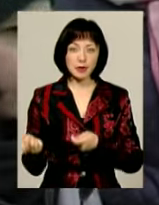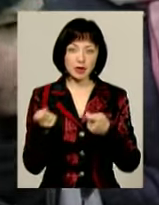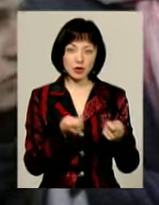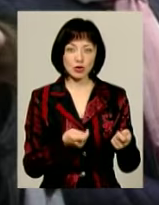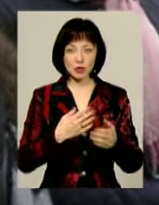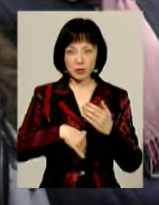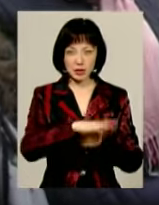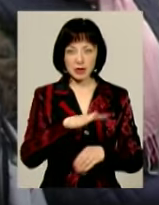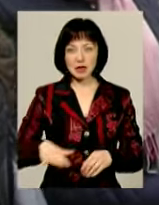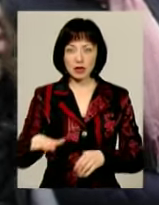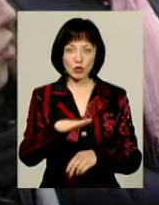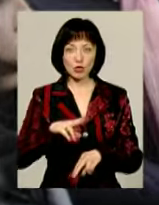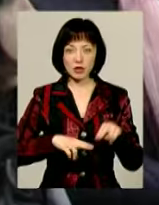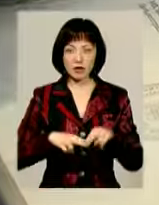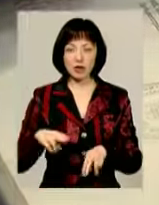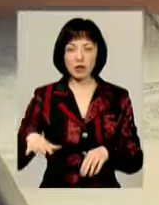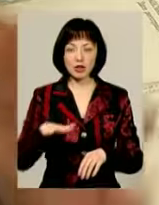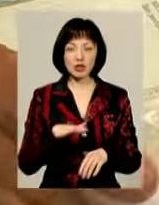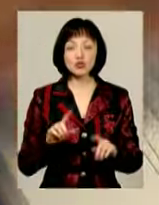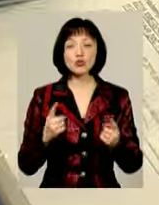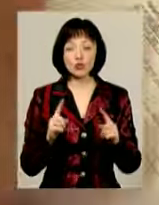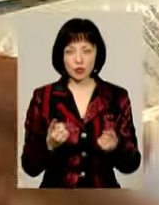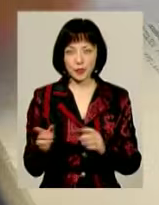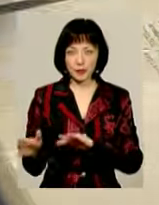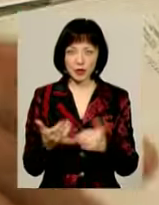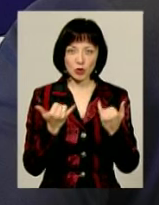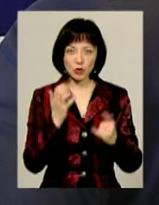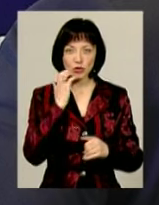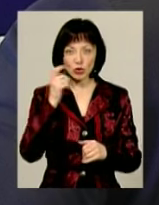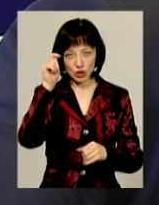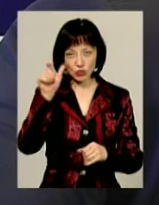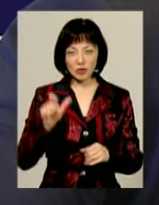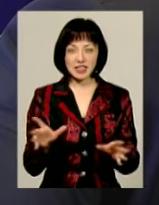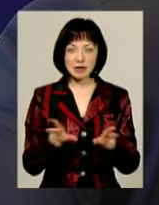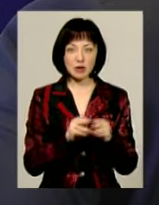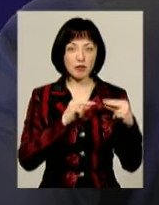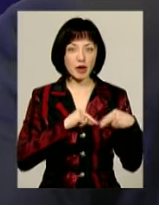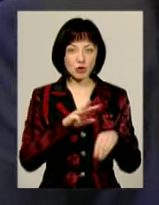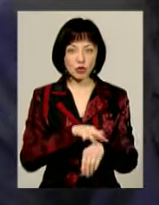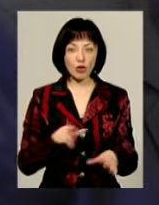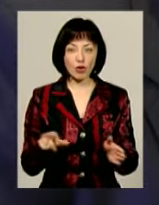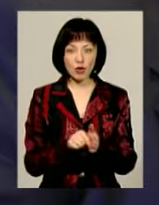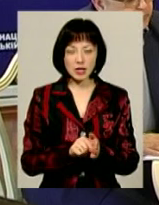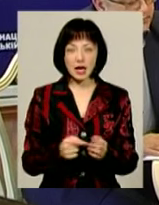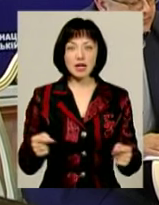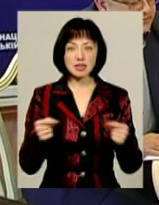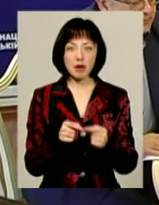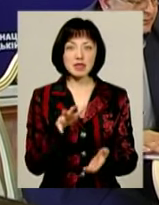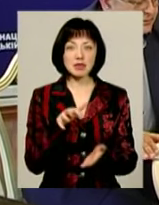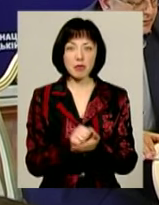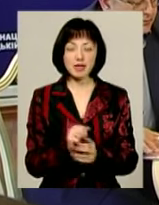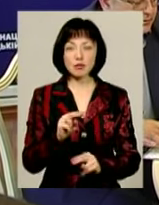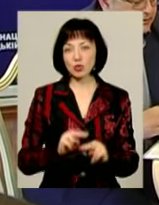вам дозвільні. Покиньте територію будівельного. Чого? Сьогодні ж цей серйозний чоловік вже співпрацює з правоохоронцями, а саме